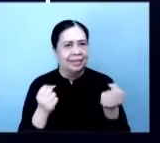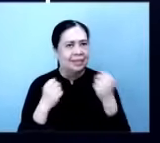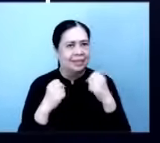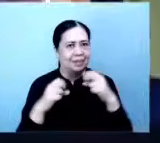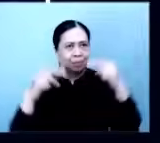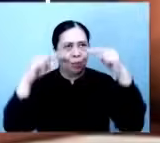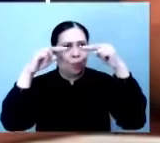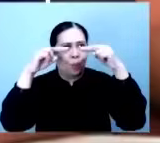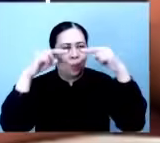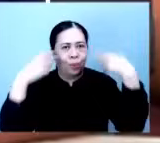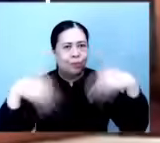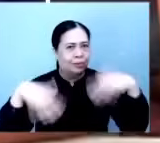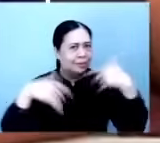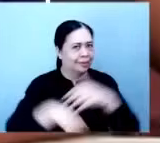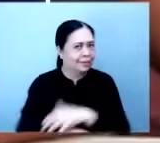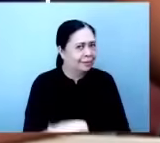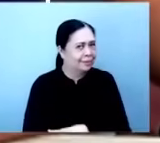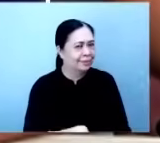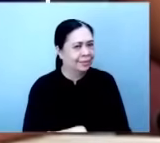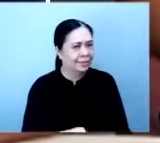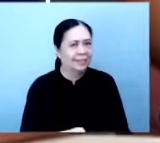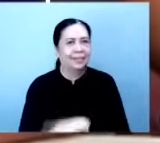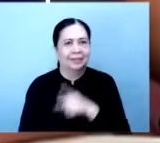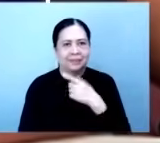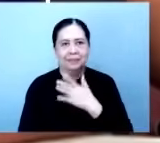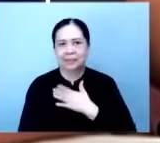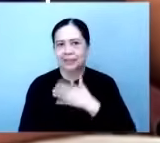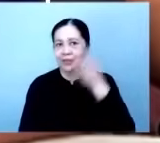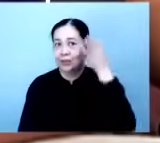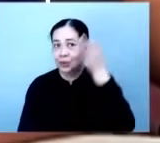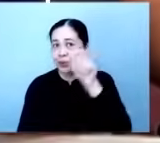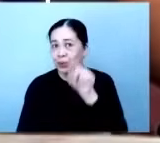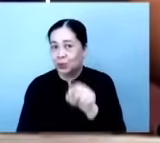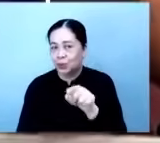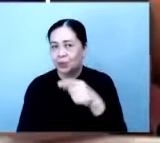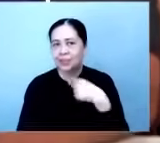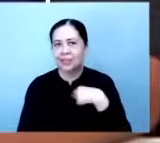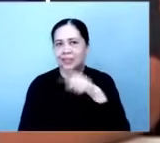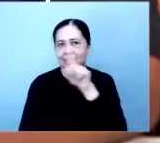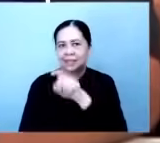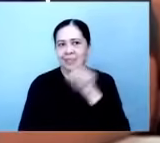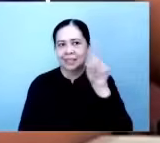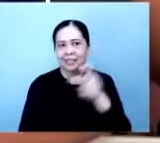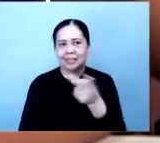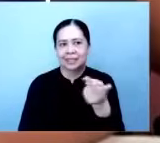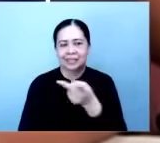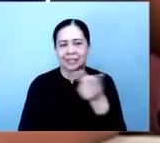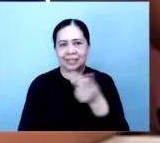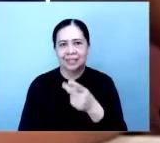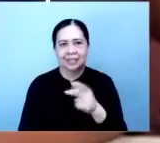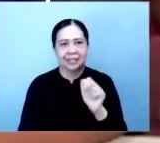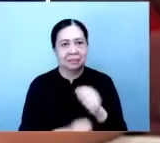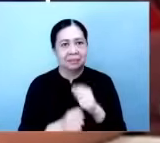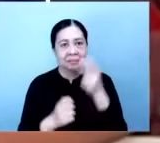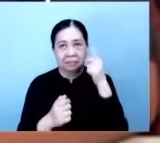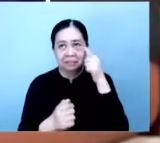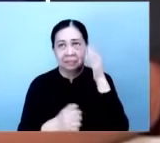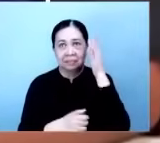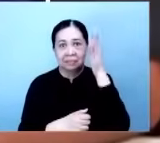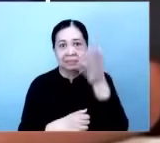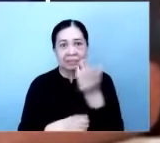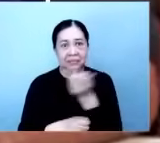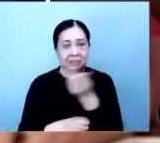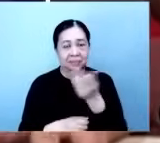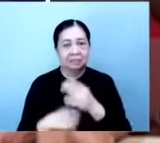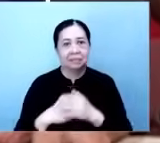makatitig yan! Speaking of My Future You, natanong din natin ang Franceth kung nakikita na nga ba nila ang isa't isa